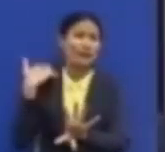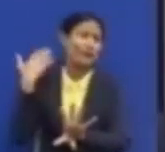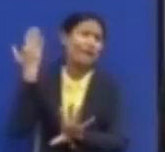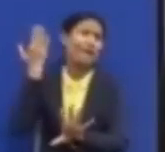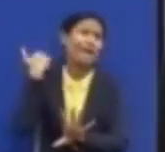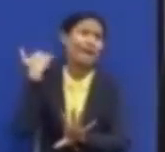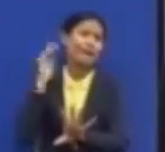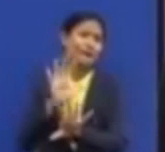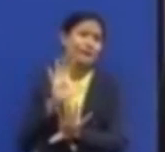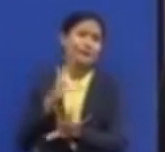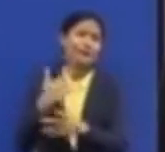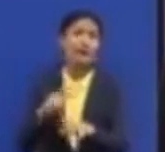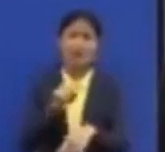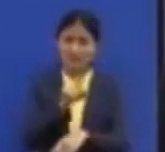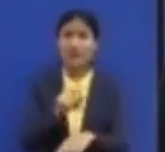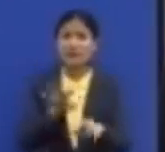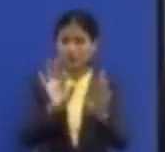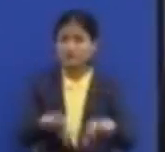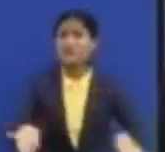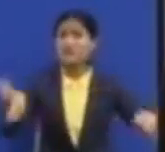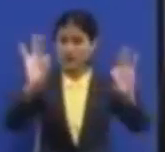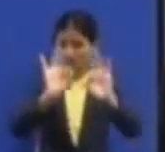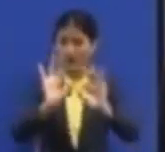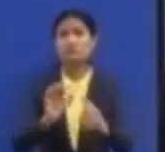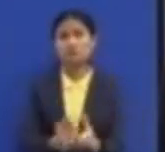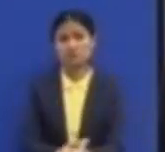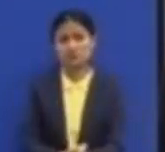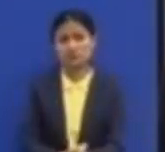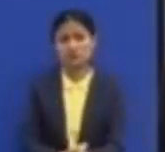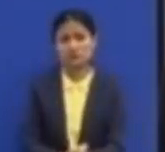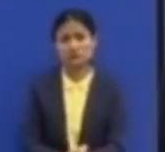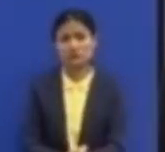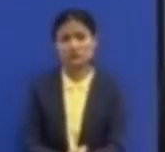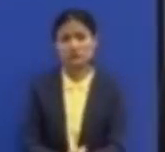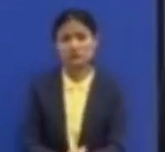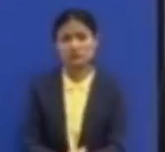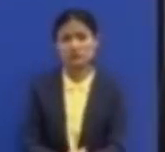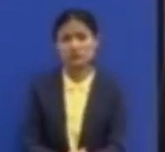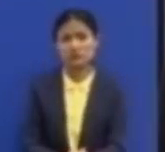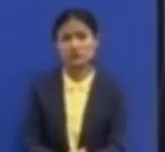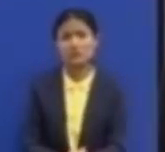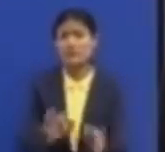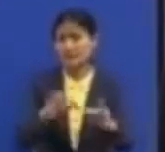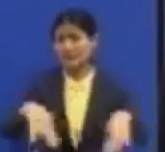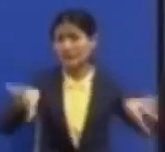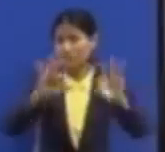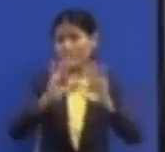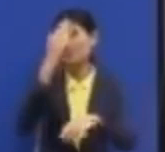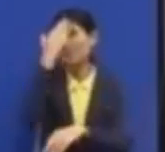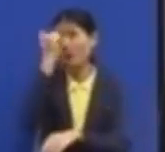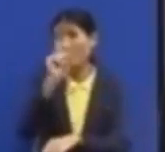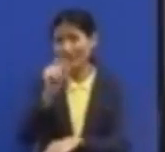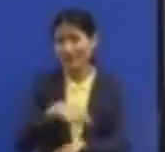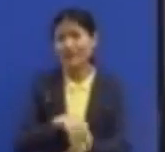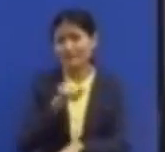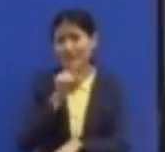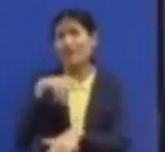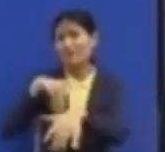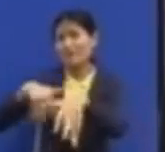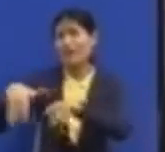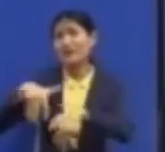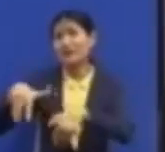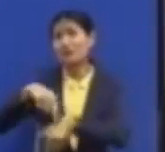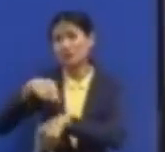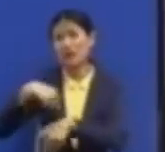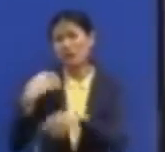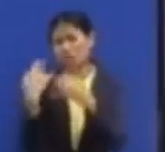ครับเป็นเรื่องที่ใหญ่มากครับเป็นเรื่องที่ประชาชนเขารอมาเป็นเวลานานไม่ใช่รอแค่2เดือนนะครับ